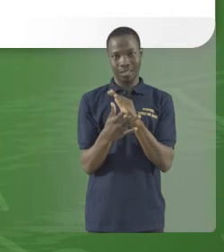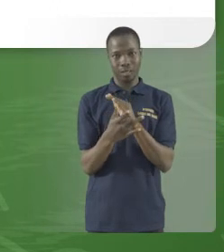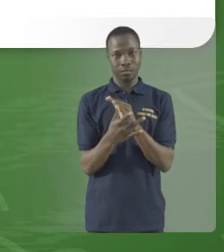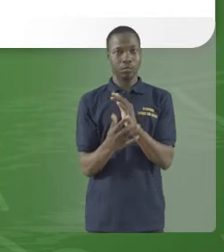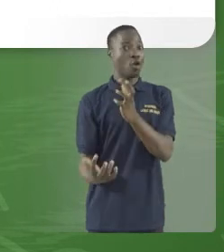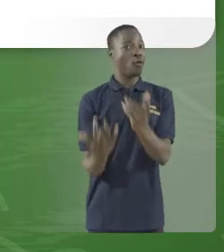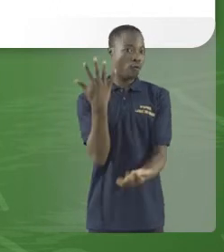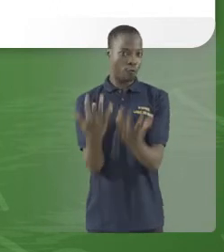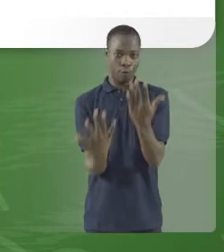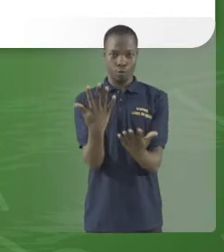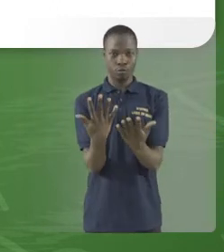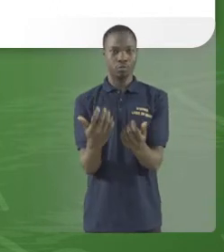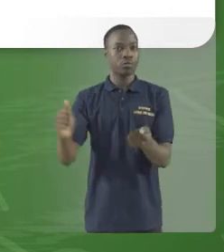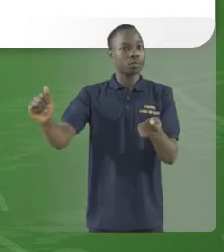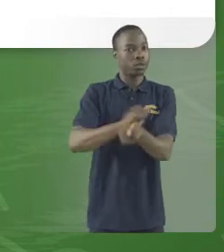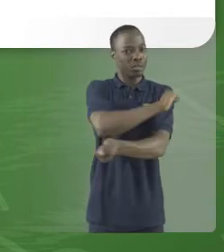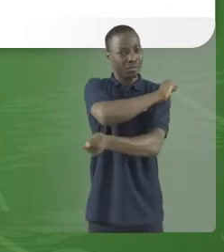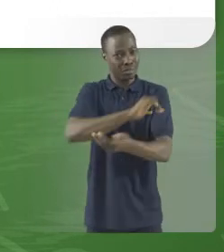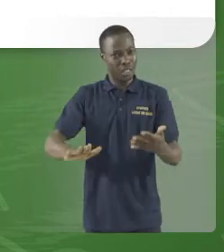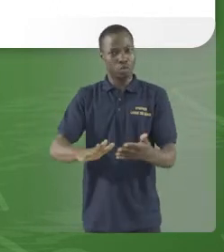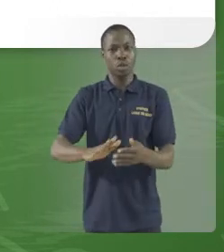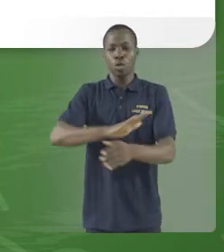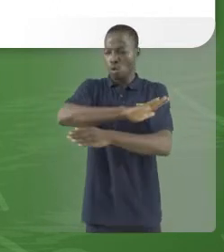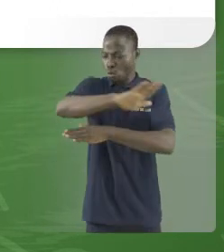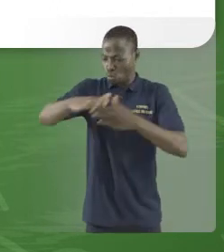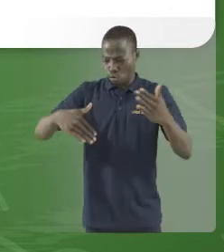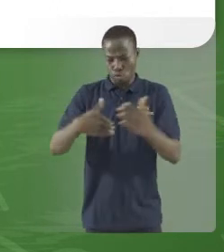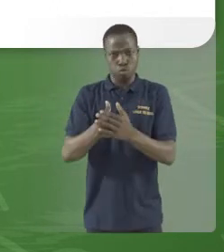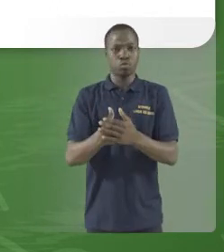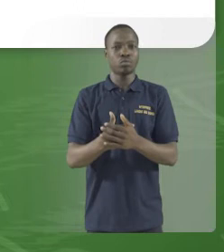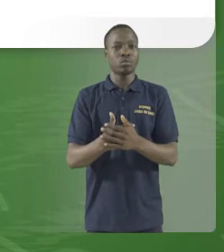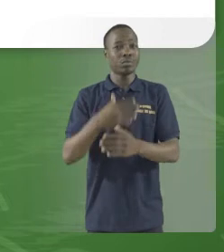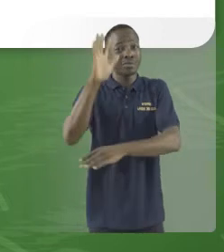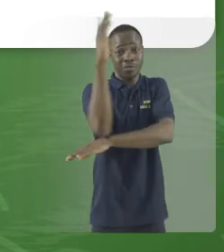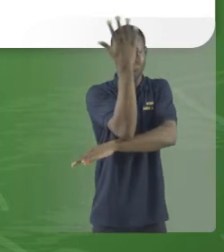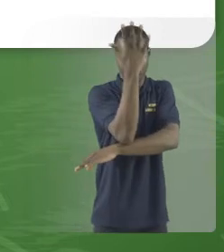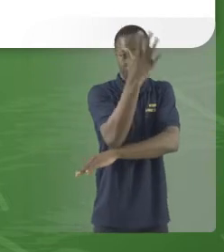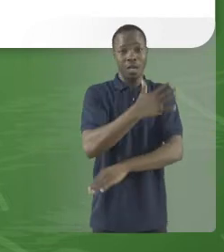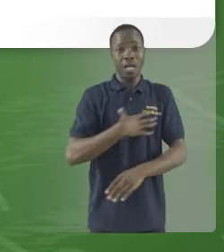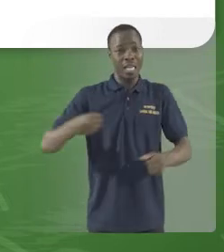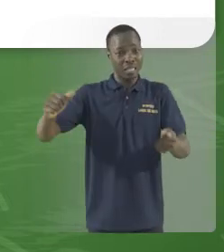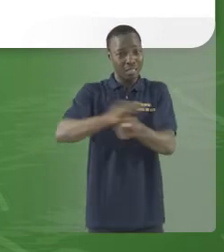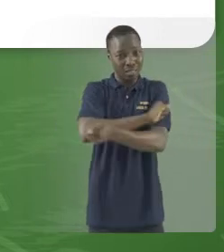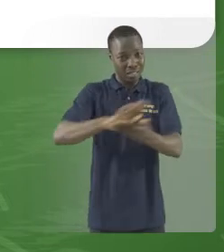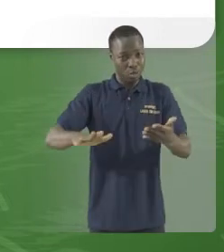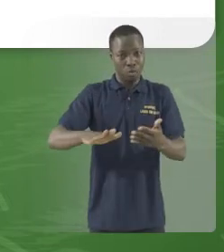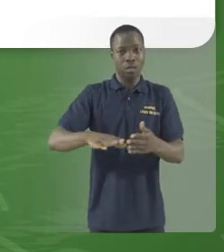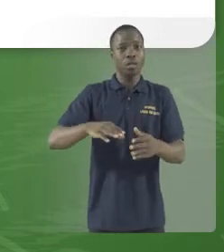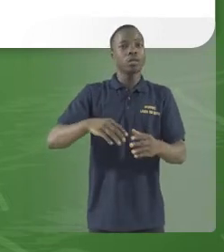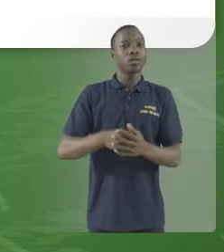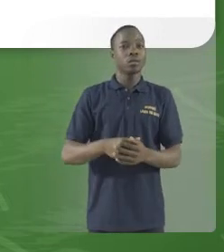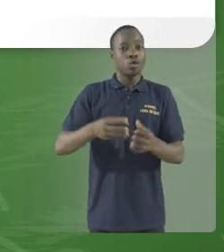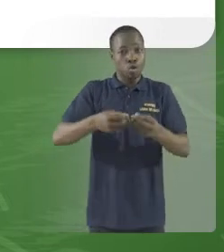brousse détruisent le couvert végétal ainsi que les sols. Il faut abandonner ces